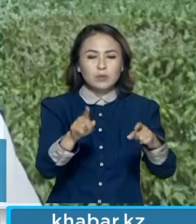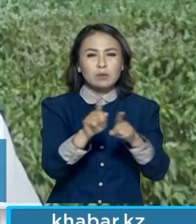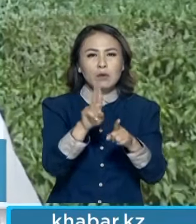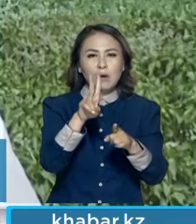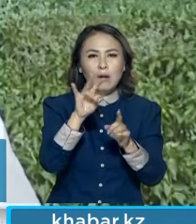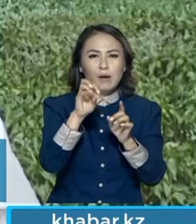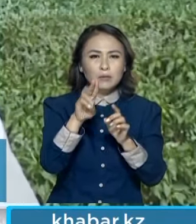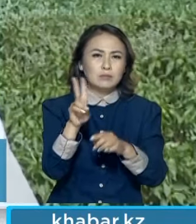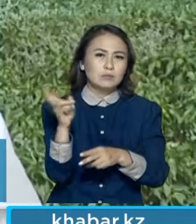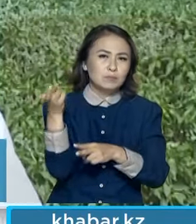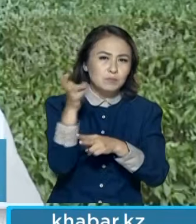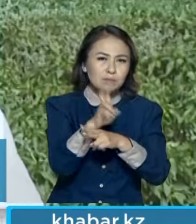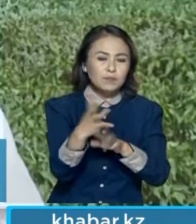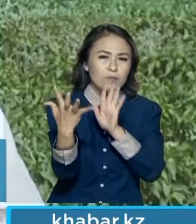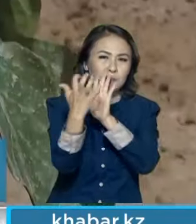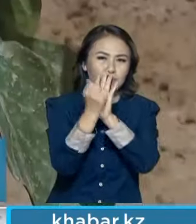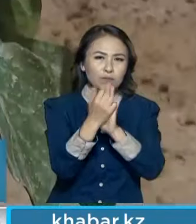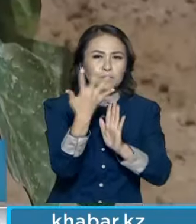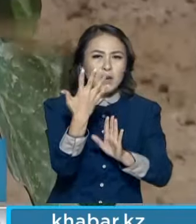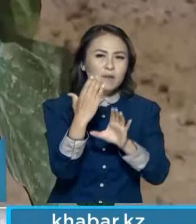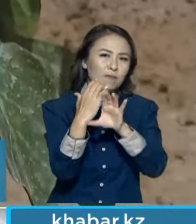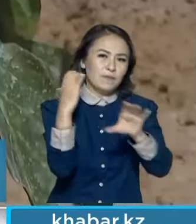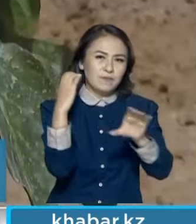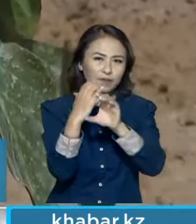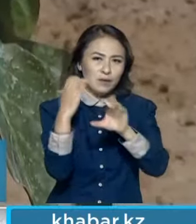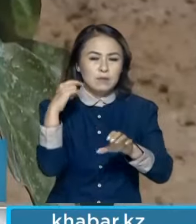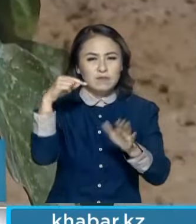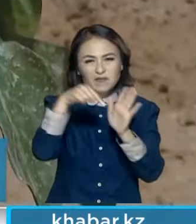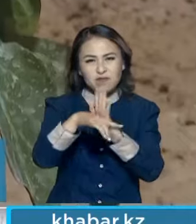өзі алып кетті. 5-ші бурамыз Қазақстанның іші